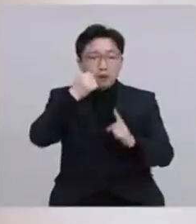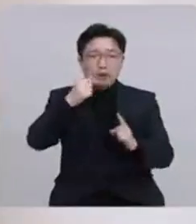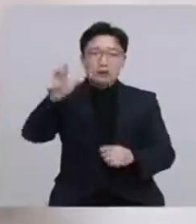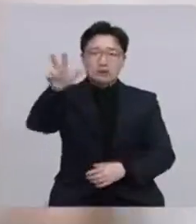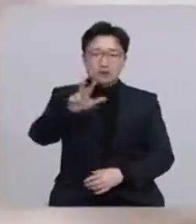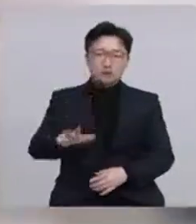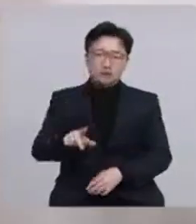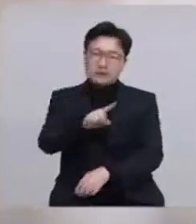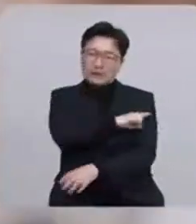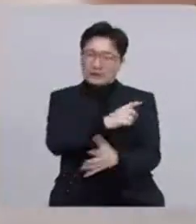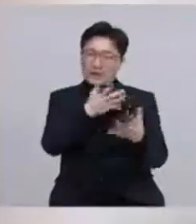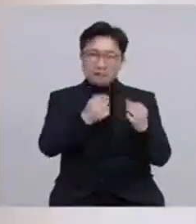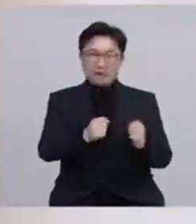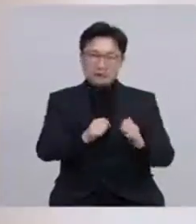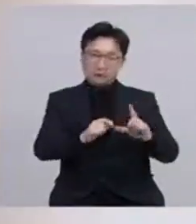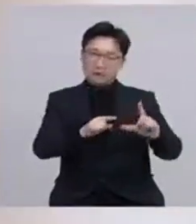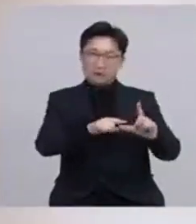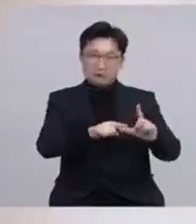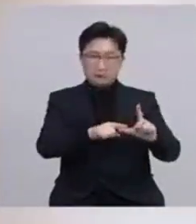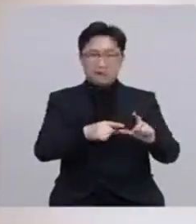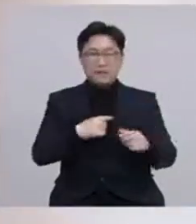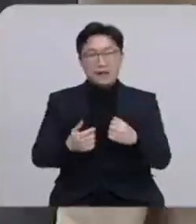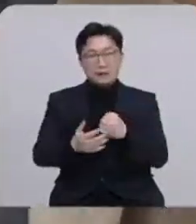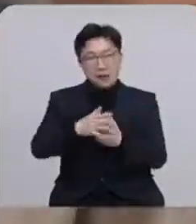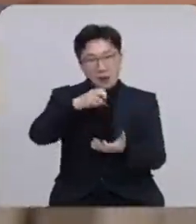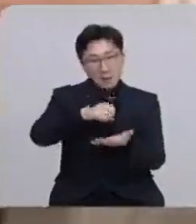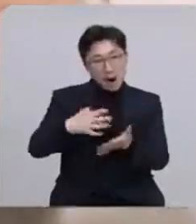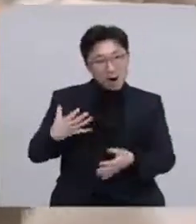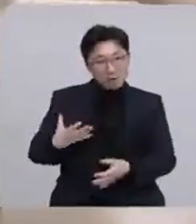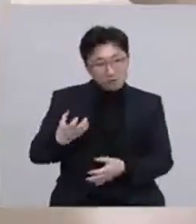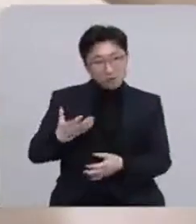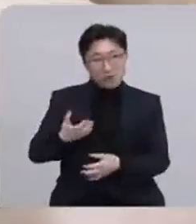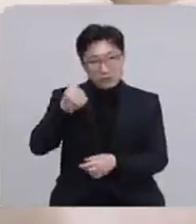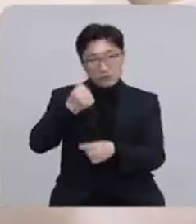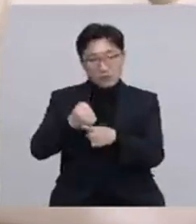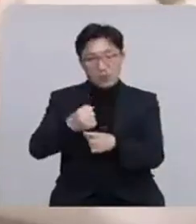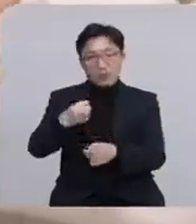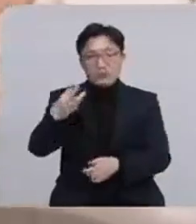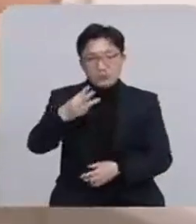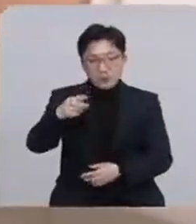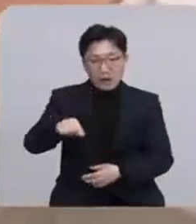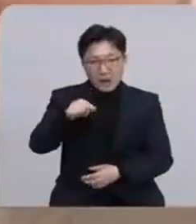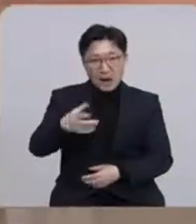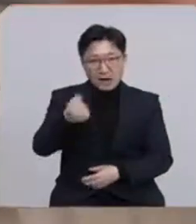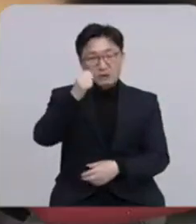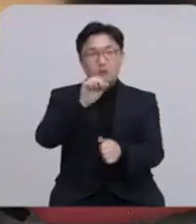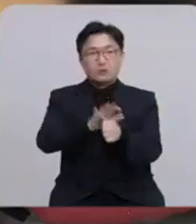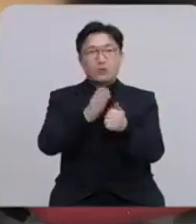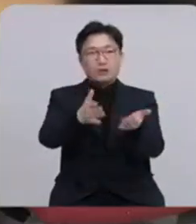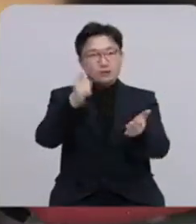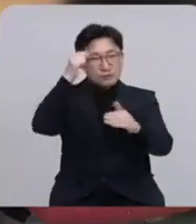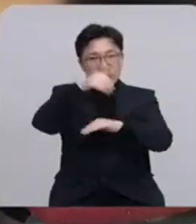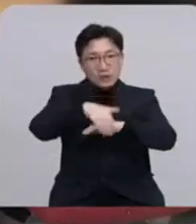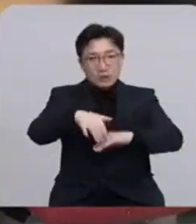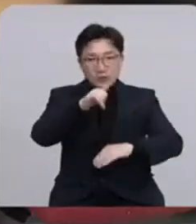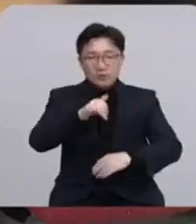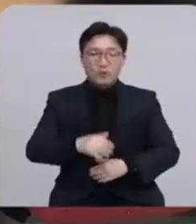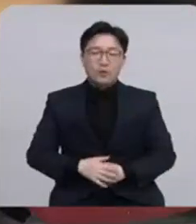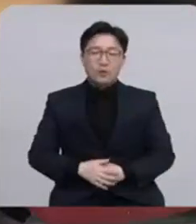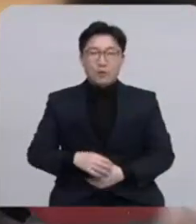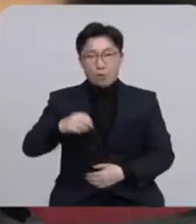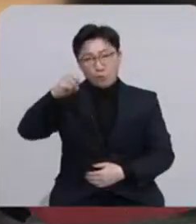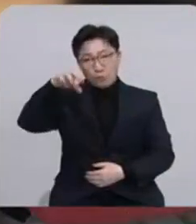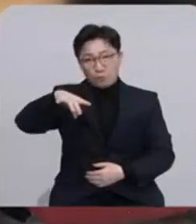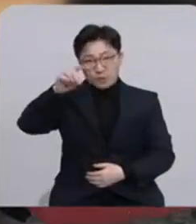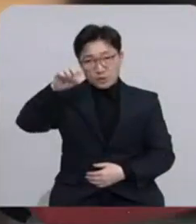점도 고려했습니다. 빵과 우유 등 단가 3,000원 선에서 간편 대체식을 지원하기로 하고 내년부터